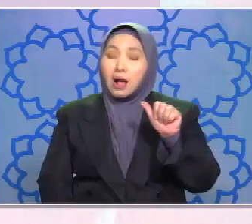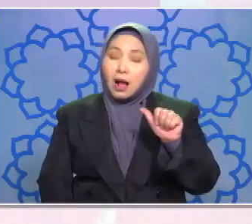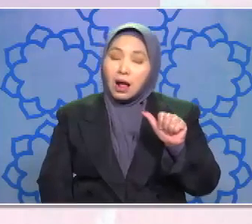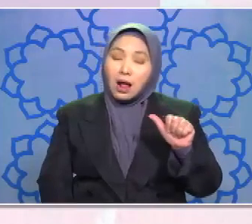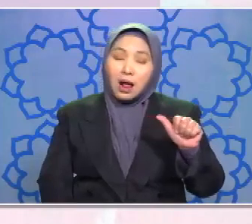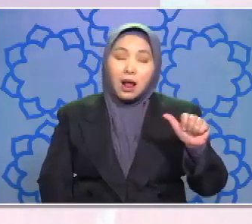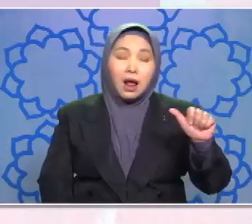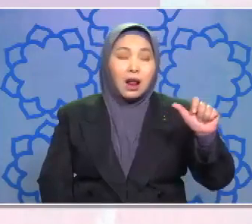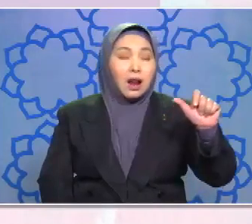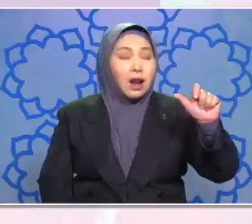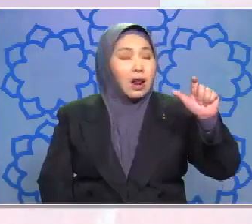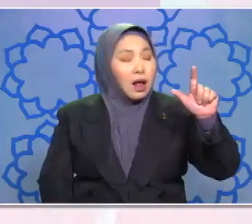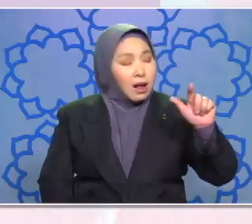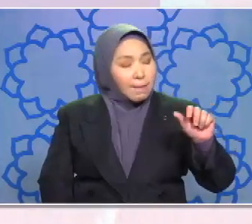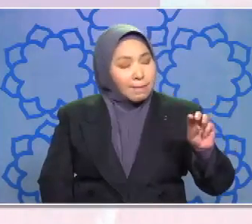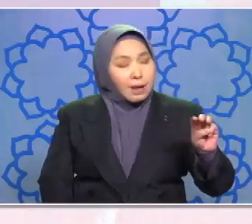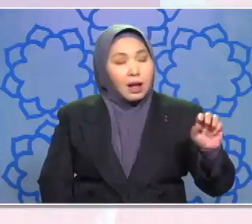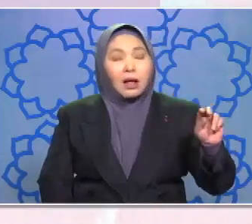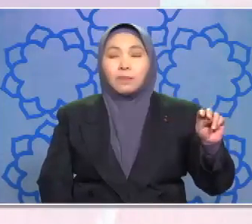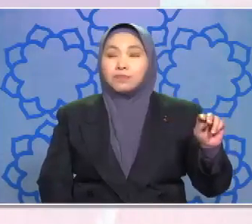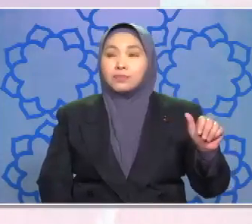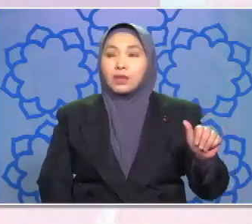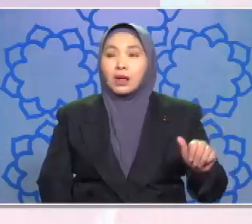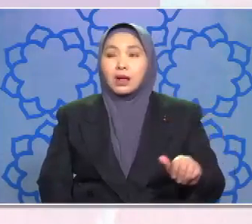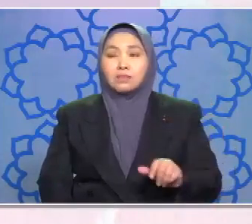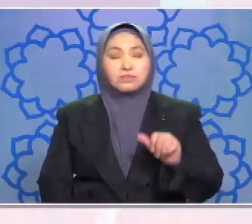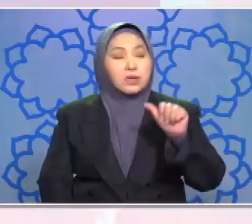al-ana, dia ringan saja, mukhaffaf tu dia ringan,